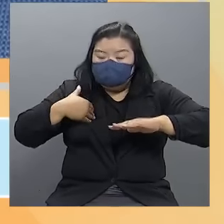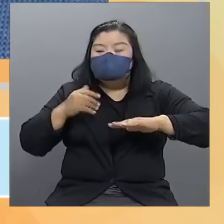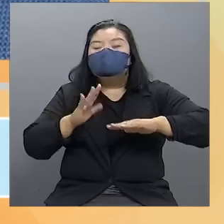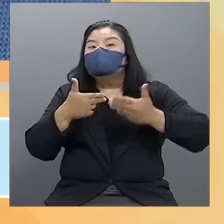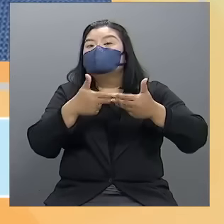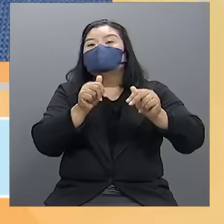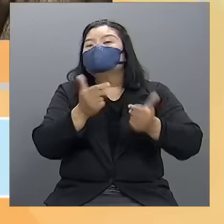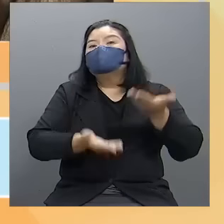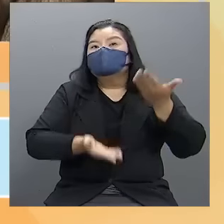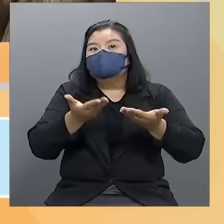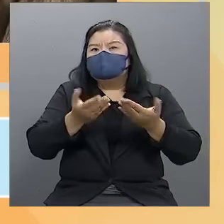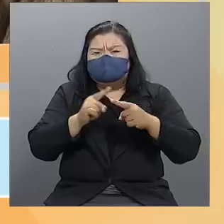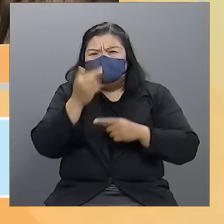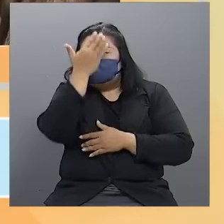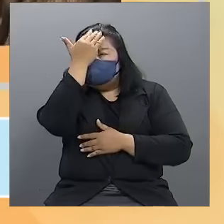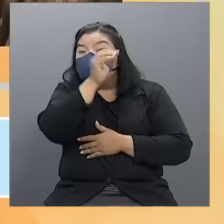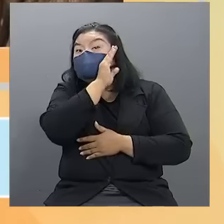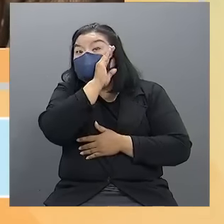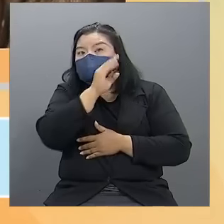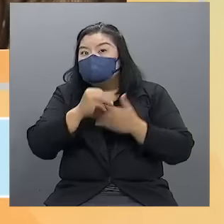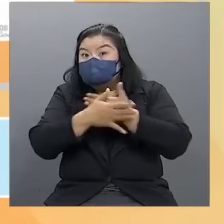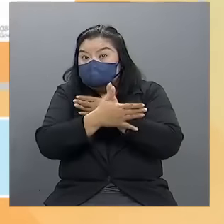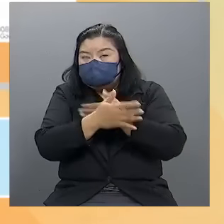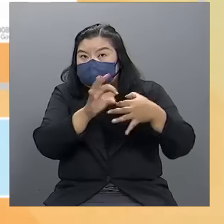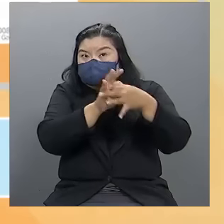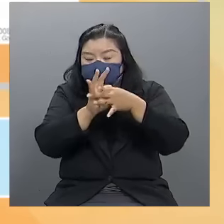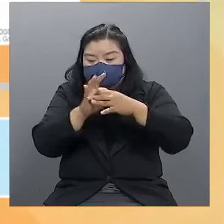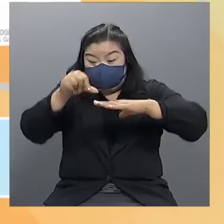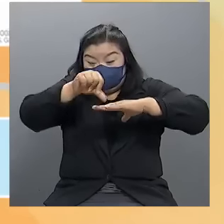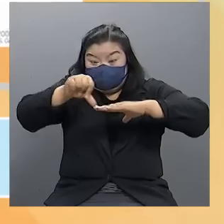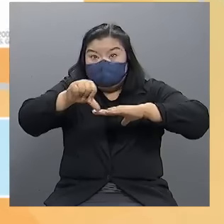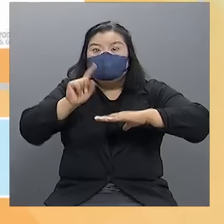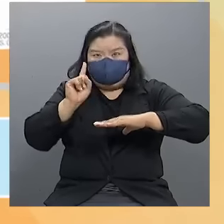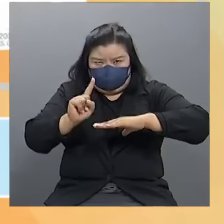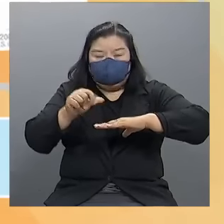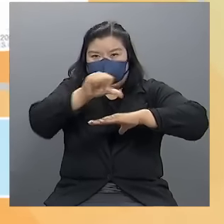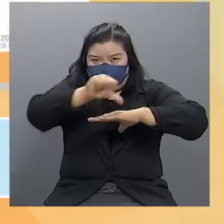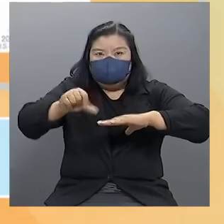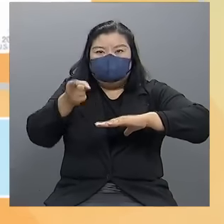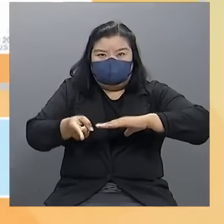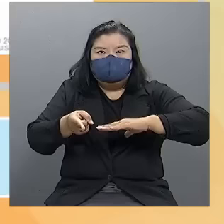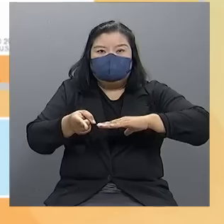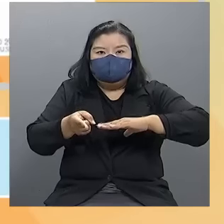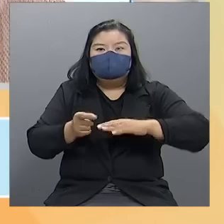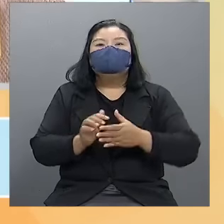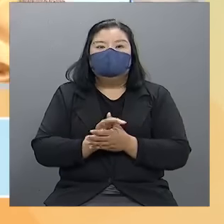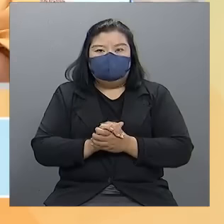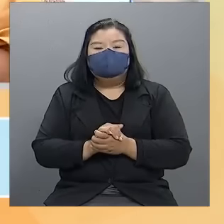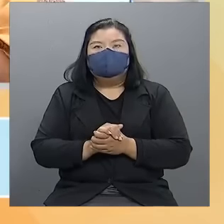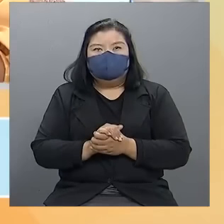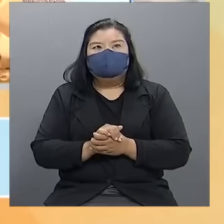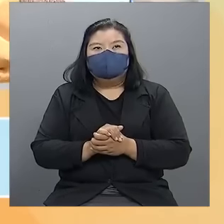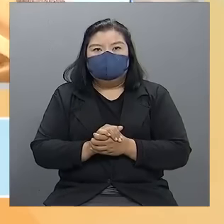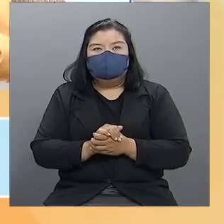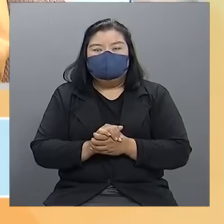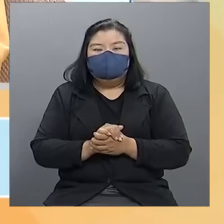React, เดลนุมาก scrap นัทสาพหลับกคารผ่าตัดครับในไหนคุหมออยู่กับ